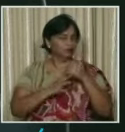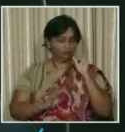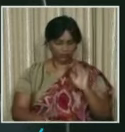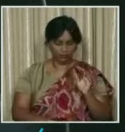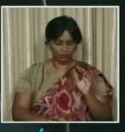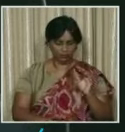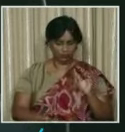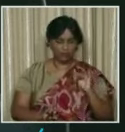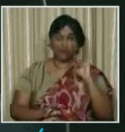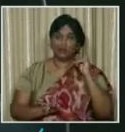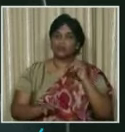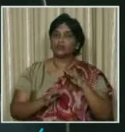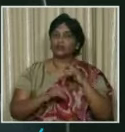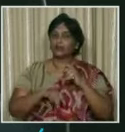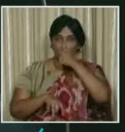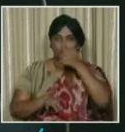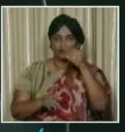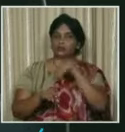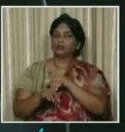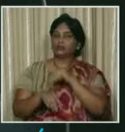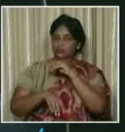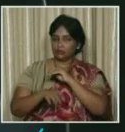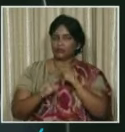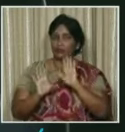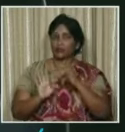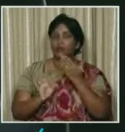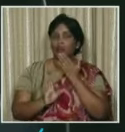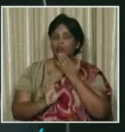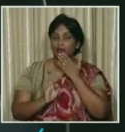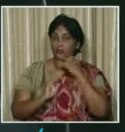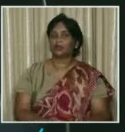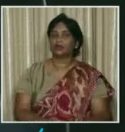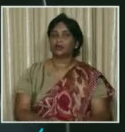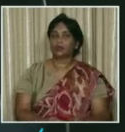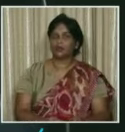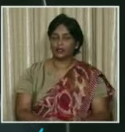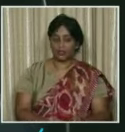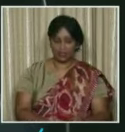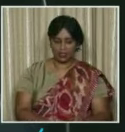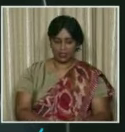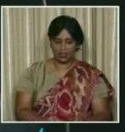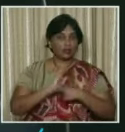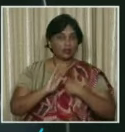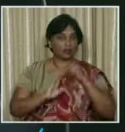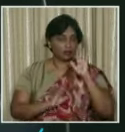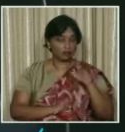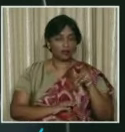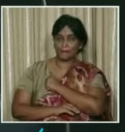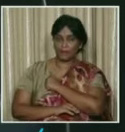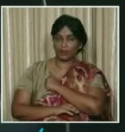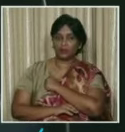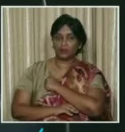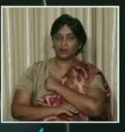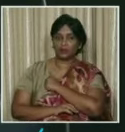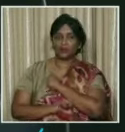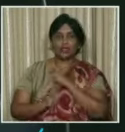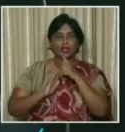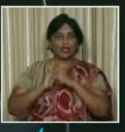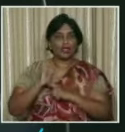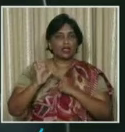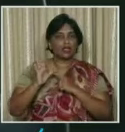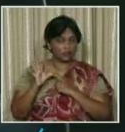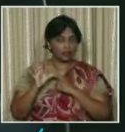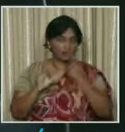තියෙනවා. සමහර වෙලාවට හොරු පත් කිරීම අපි දැක්කා. ඇමරිකා එක්සත් ජනපදයේ ශ්‍රී ලංකාවේ හිටපු තානාපති ජාලිය